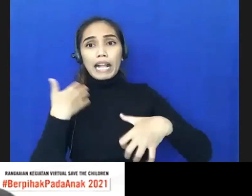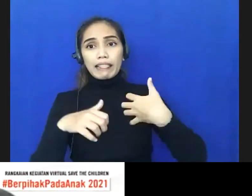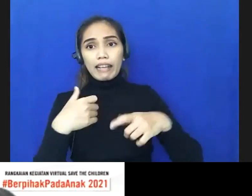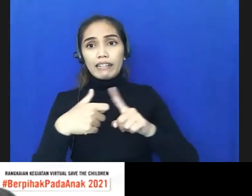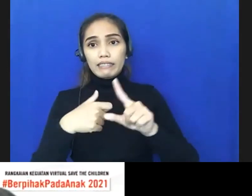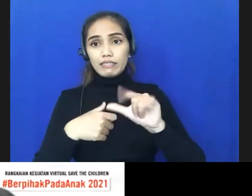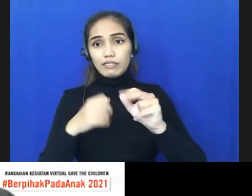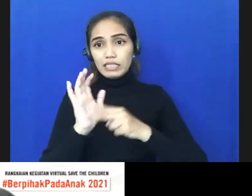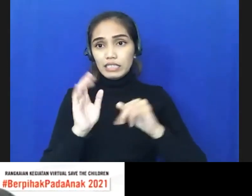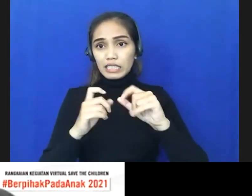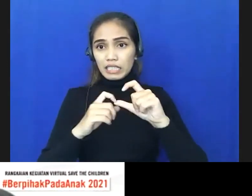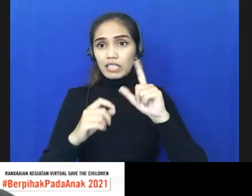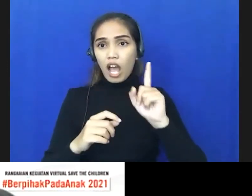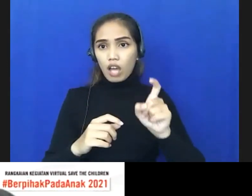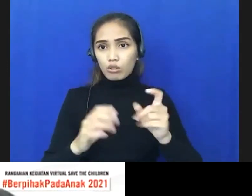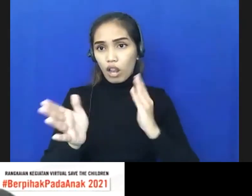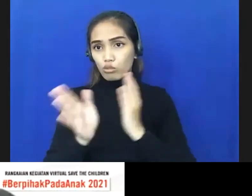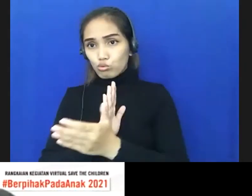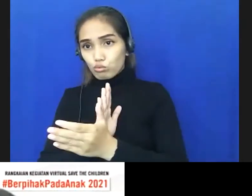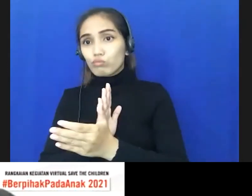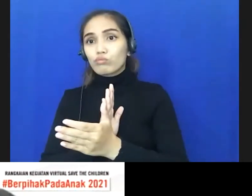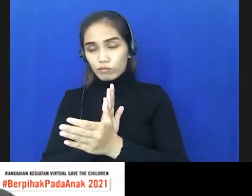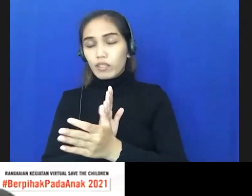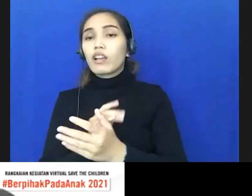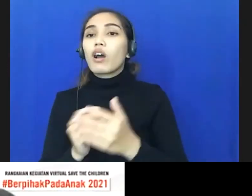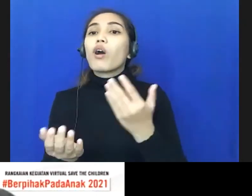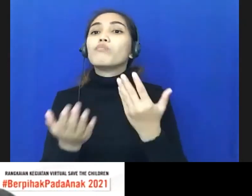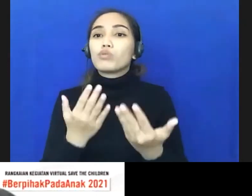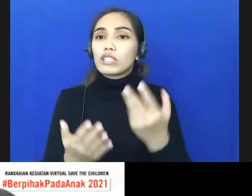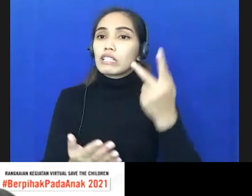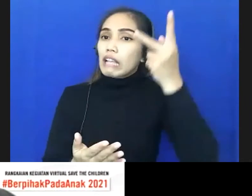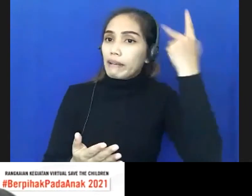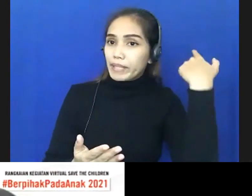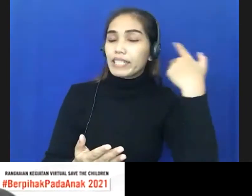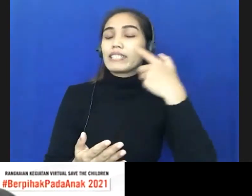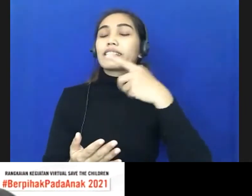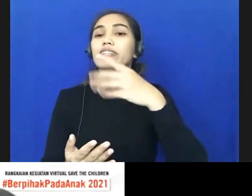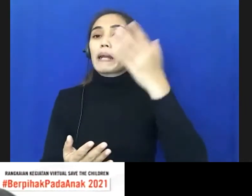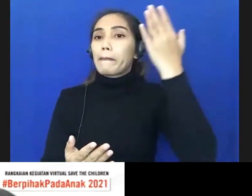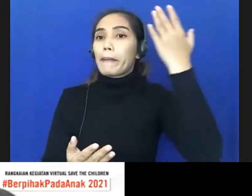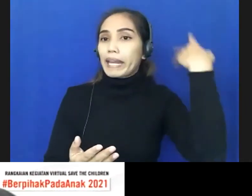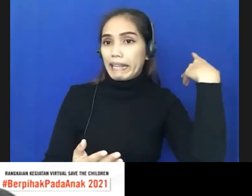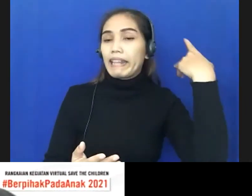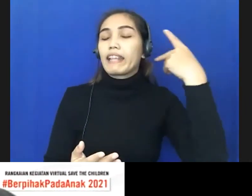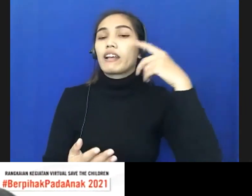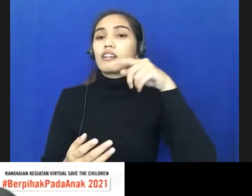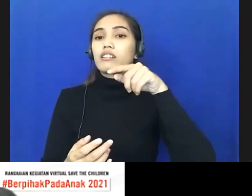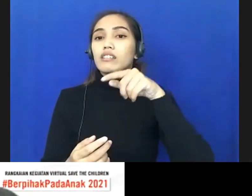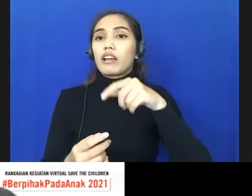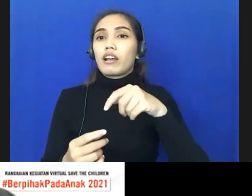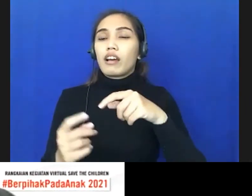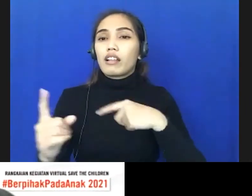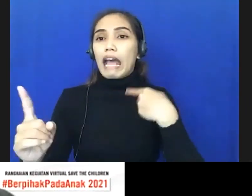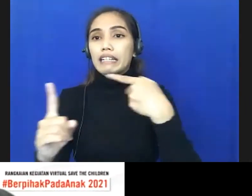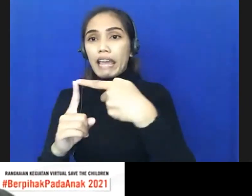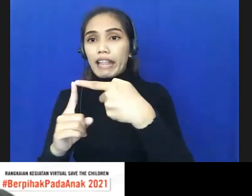harus langsung gitu ya. Hanya mungkin kemarin memang untuk target pasiennya kita minimalkan gitu, karena